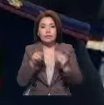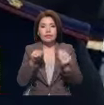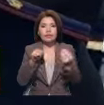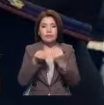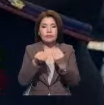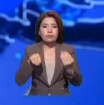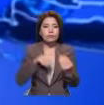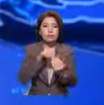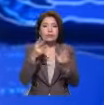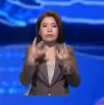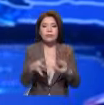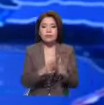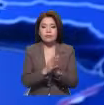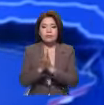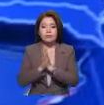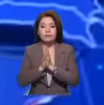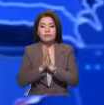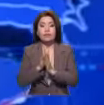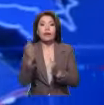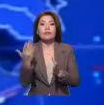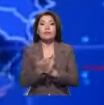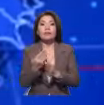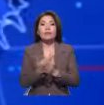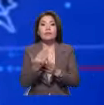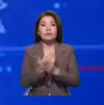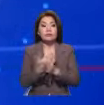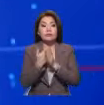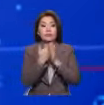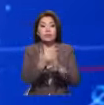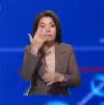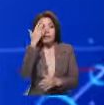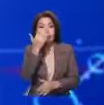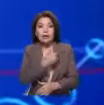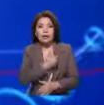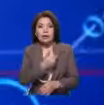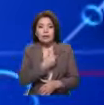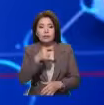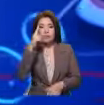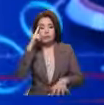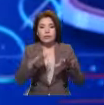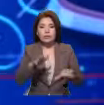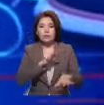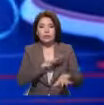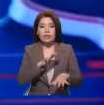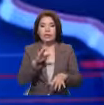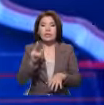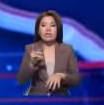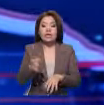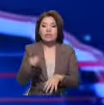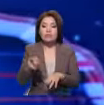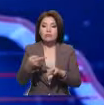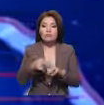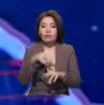сұраймыз. Көмек көрсетемін деп күдіктіге айнала жаздады. Астанада қарапайым тұрғын мен такси жүргізушісі ұрыға жәрдем берген